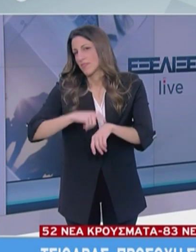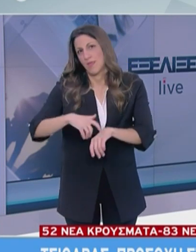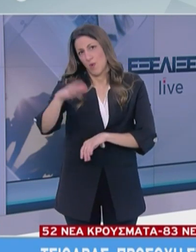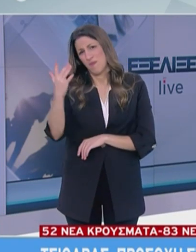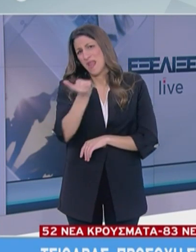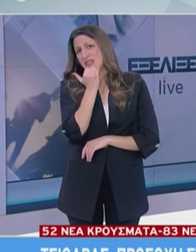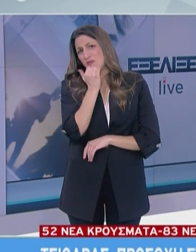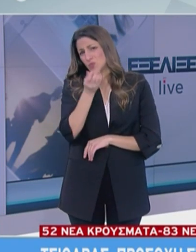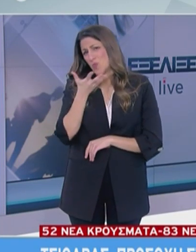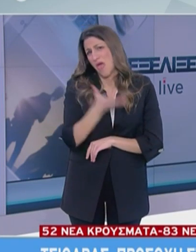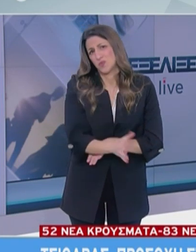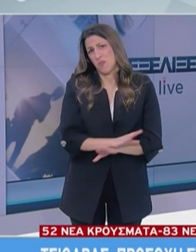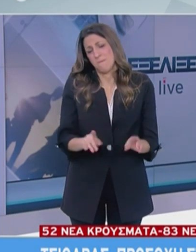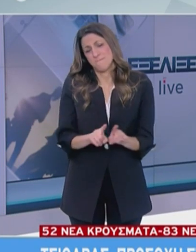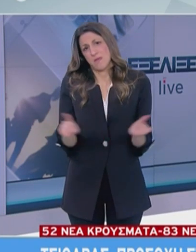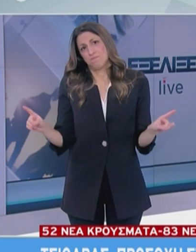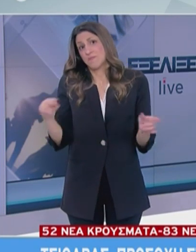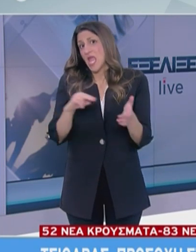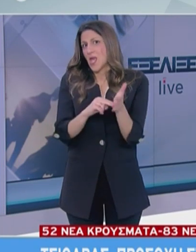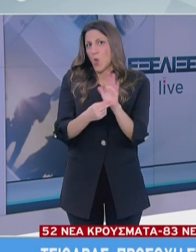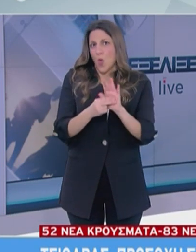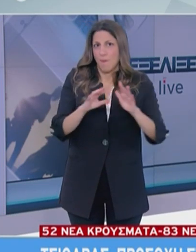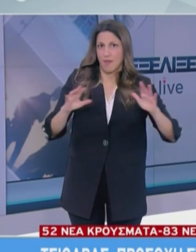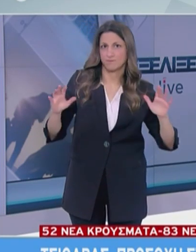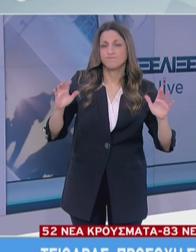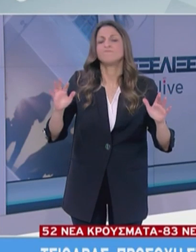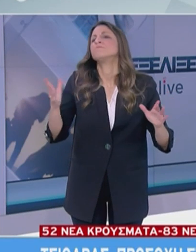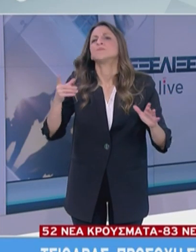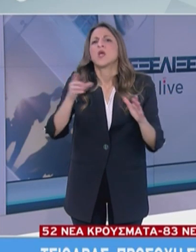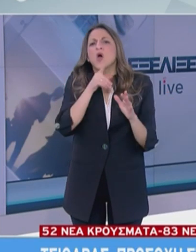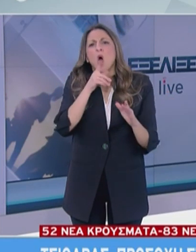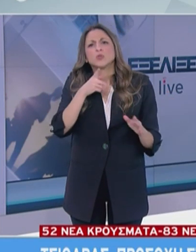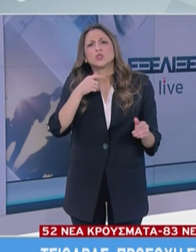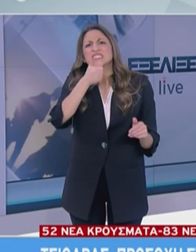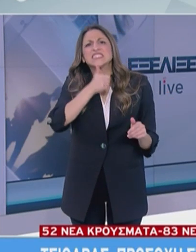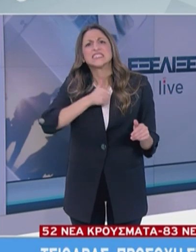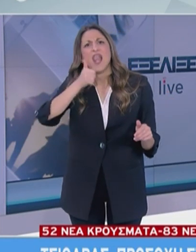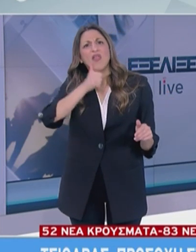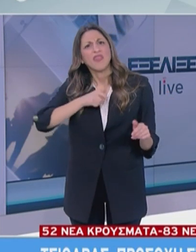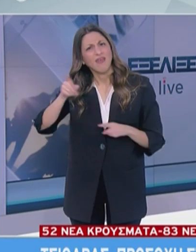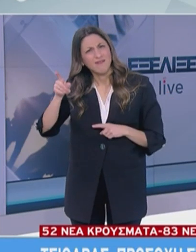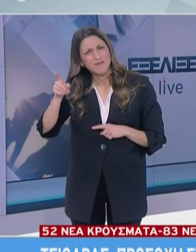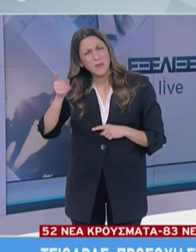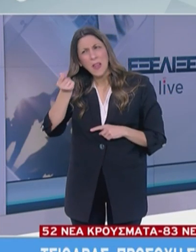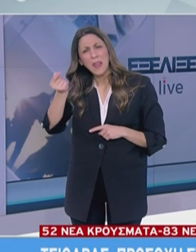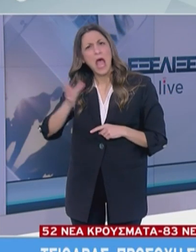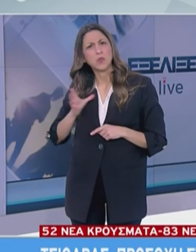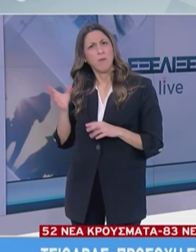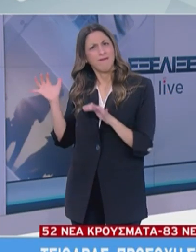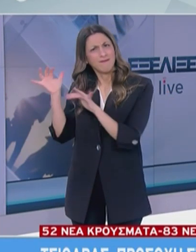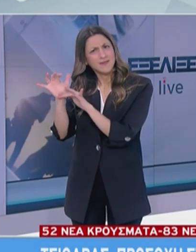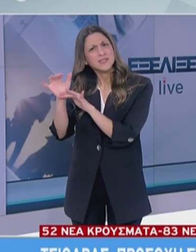λάθος πατάλη των πόρων. Ο μαζικός έλεγχος μου θυμίζει το πείραμα της Ισλανδίας, μια χώρα με ένα πολύ μικρό πληθυσμό.